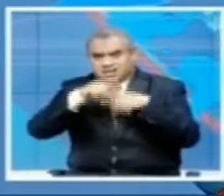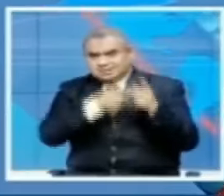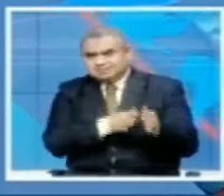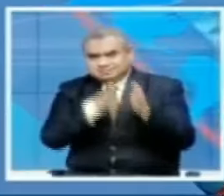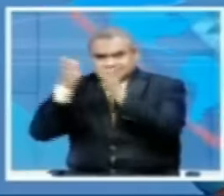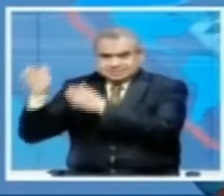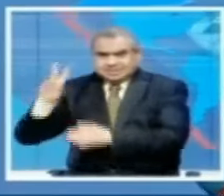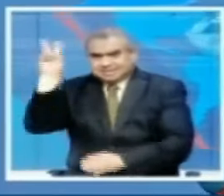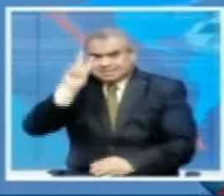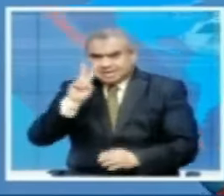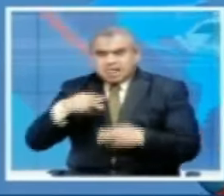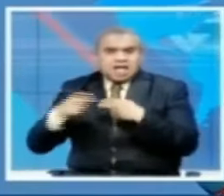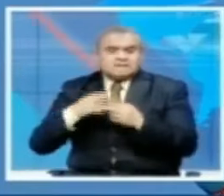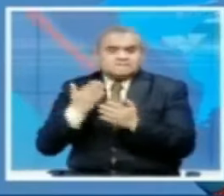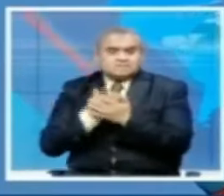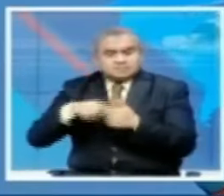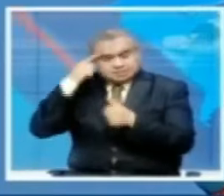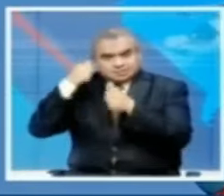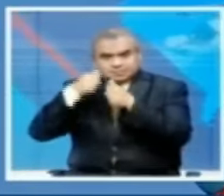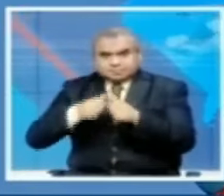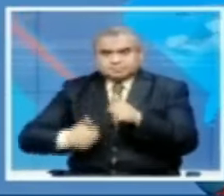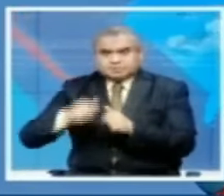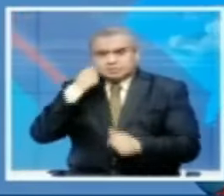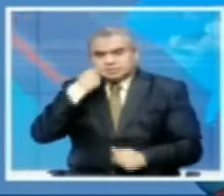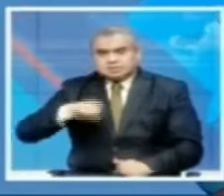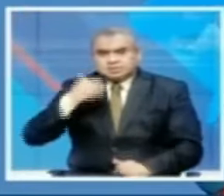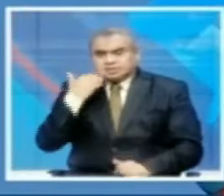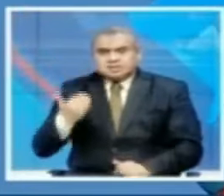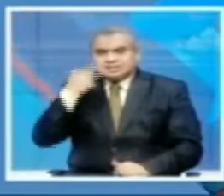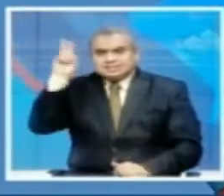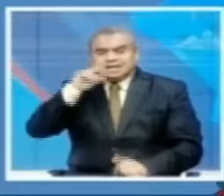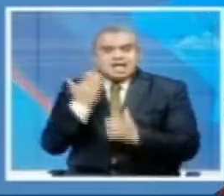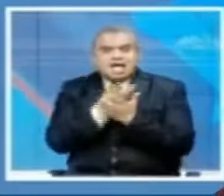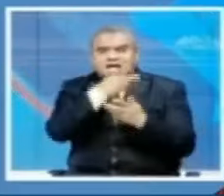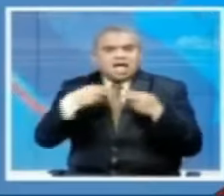أهمية ذلك ونحن نحتفل بذكرى استرداد سيناء الغالية من وجهة نظرك؟